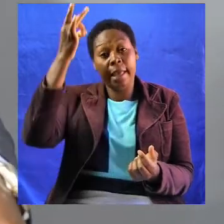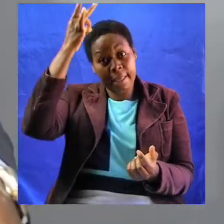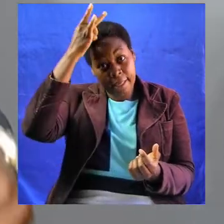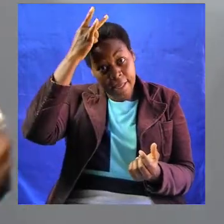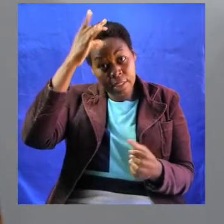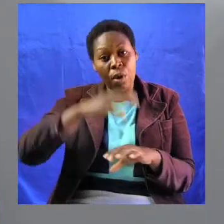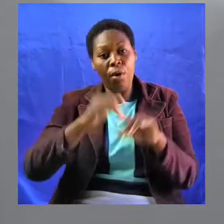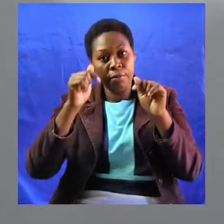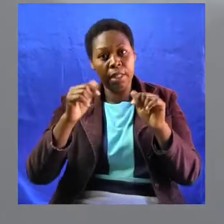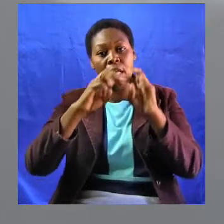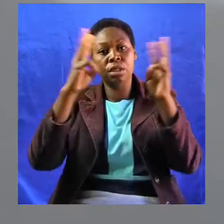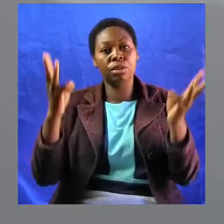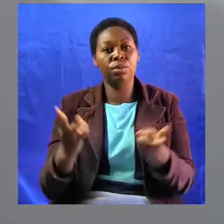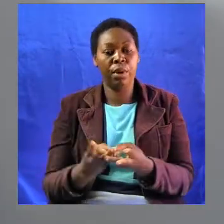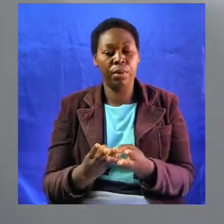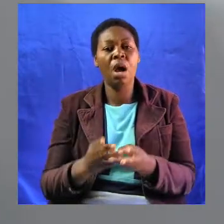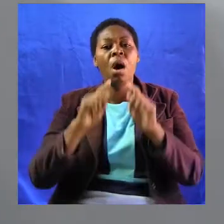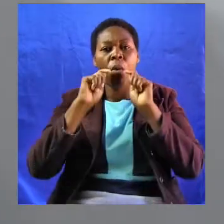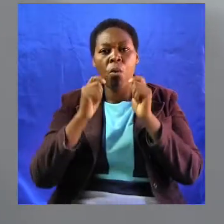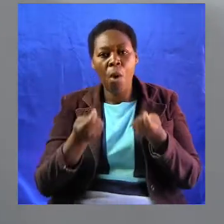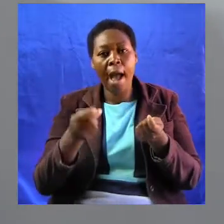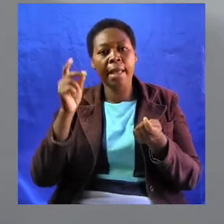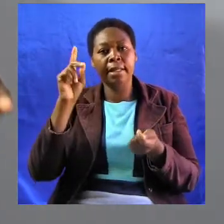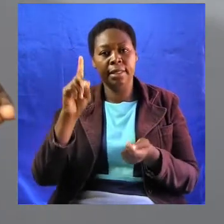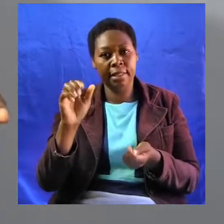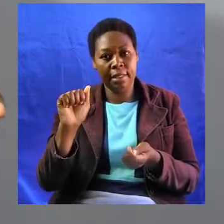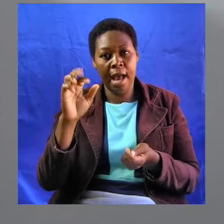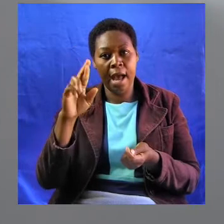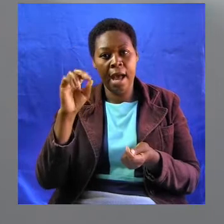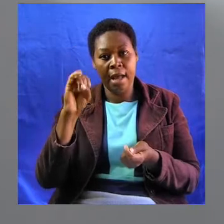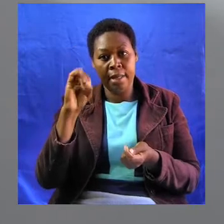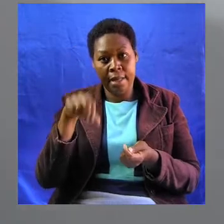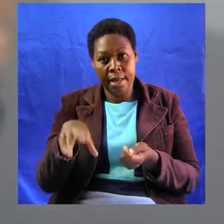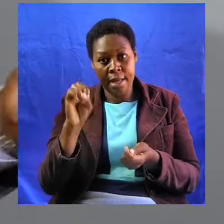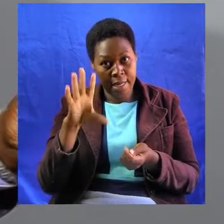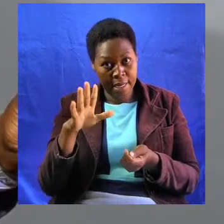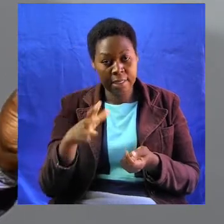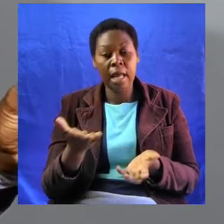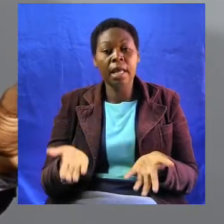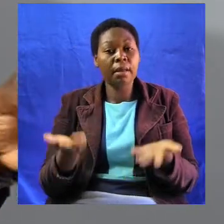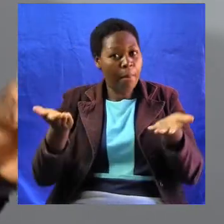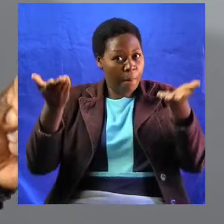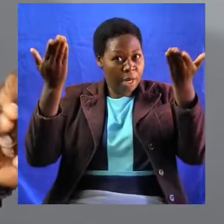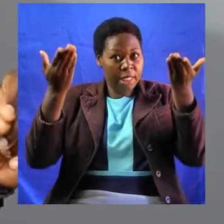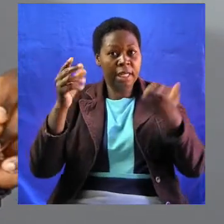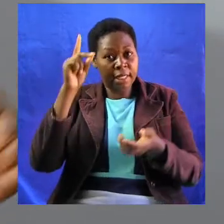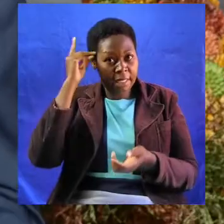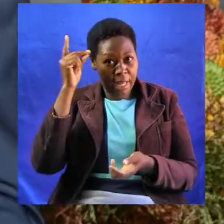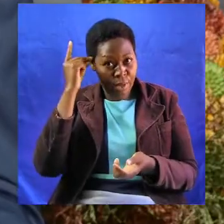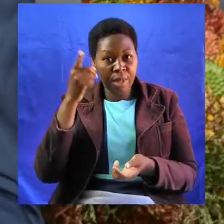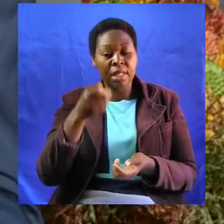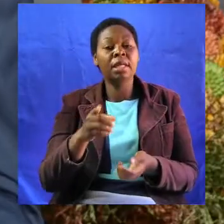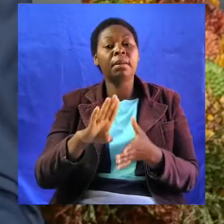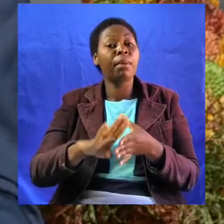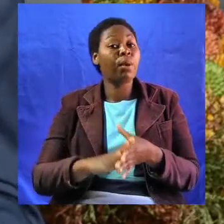kuti ade kupromota Daniel. Kuti Daniel abva aita mukuru wevese. It was on merit. Isaishona. Kureva